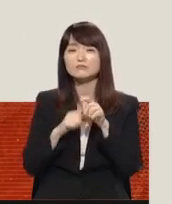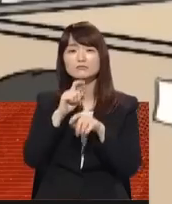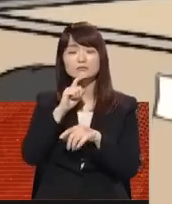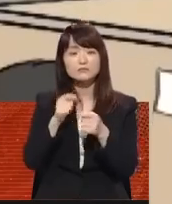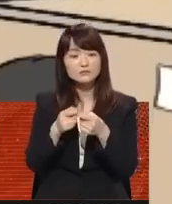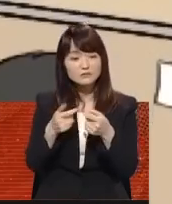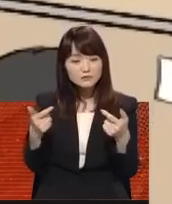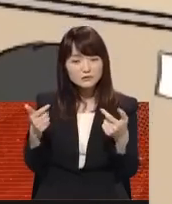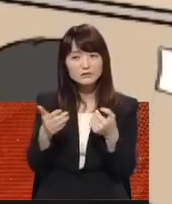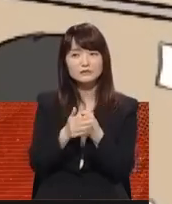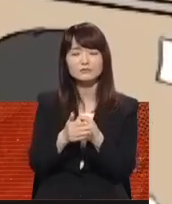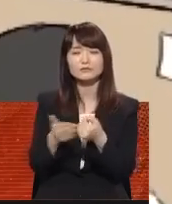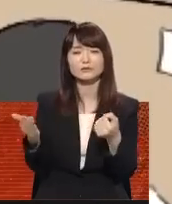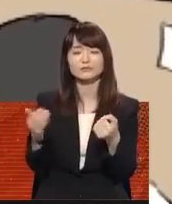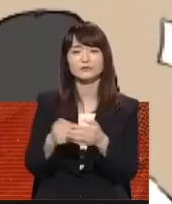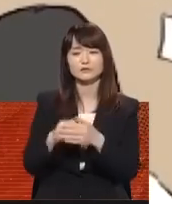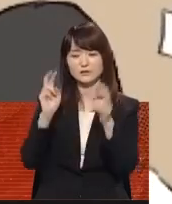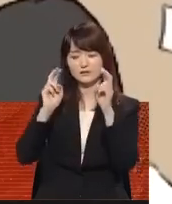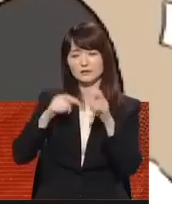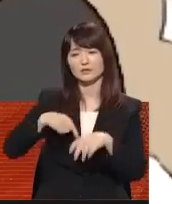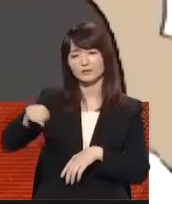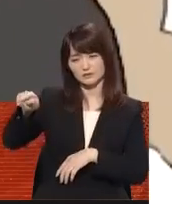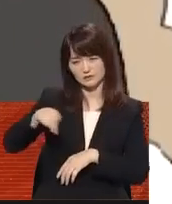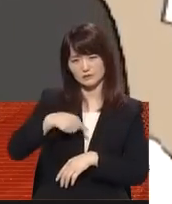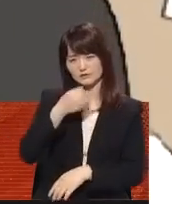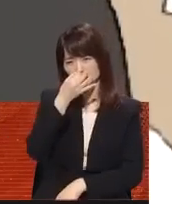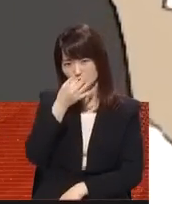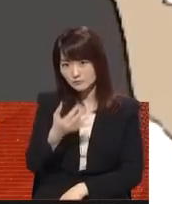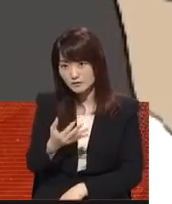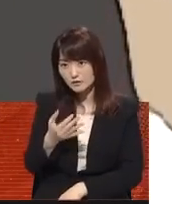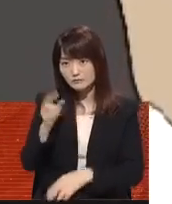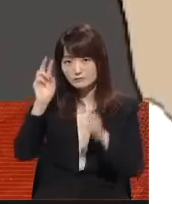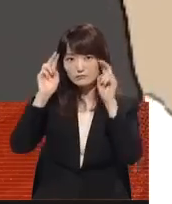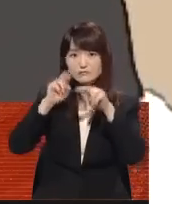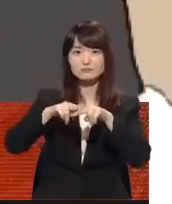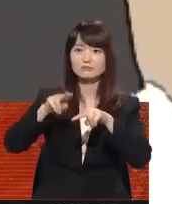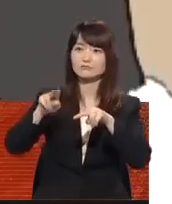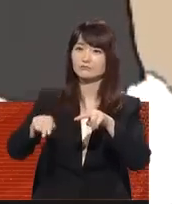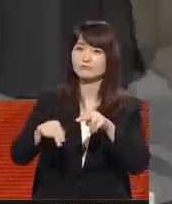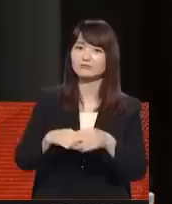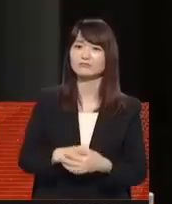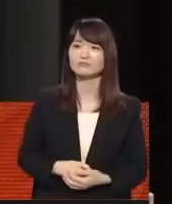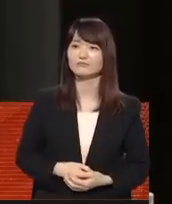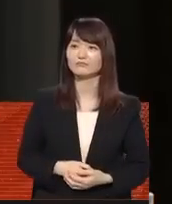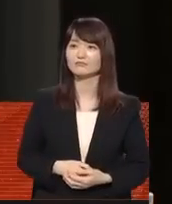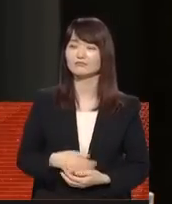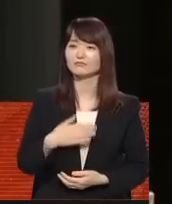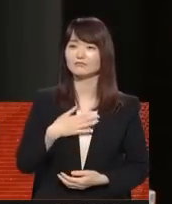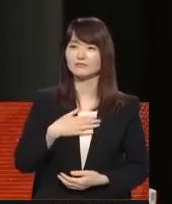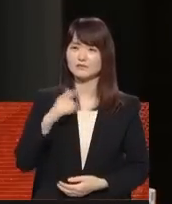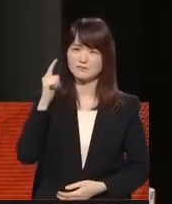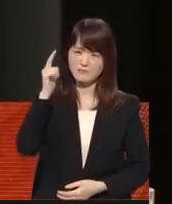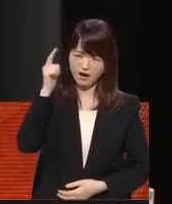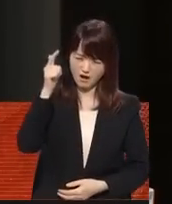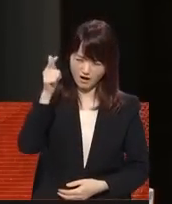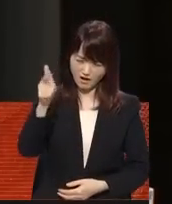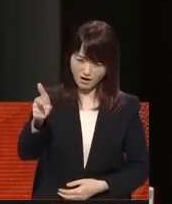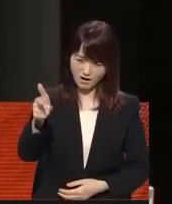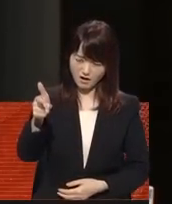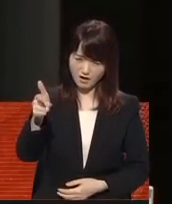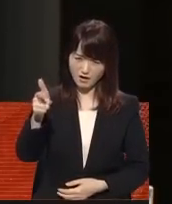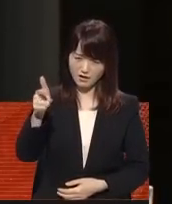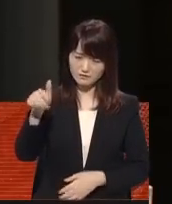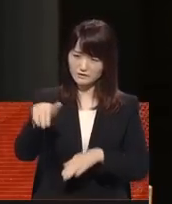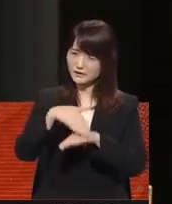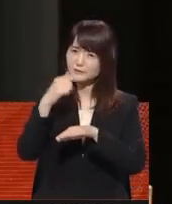너무 힘들다라고 하면서 퇴사를 한 겁니다 아 저는 보통 뭘 멀어서 못